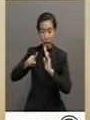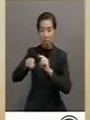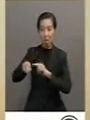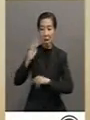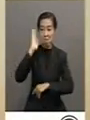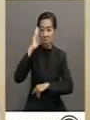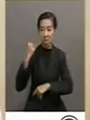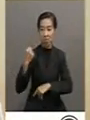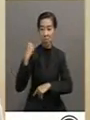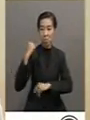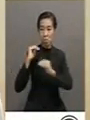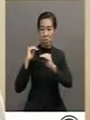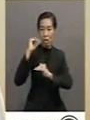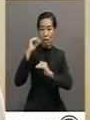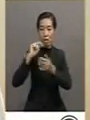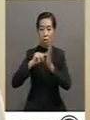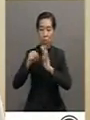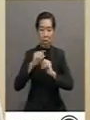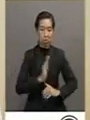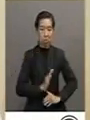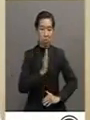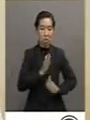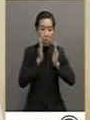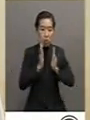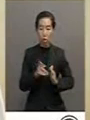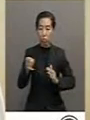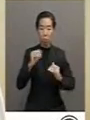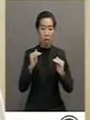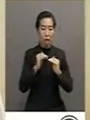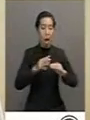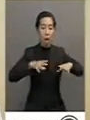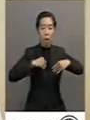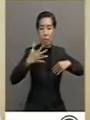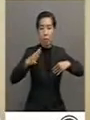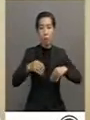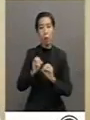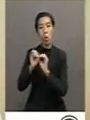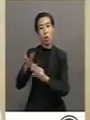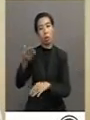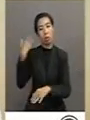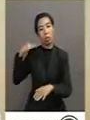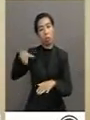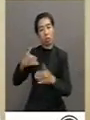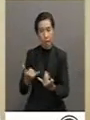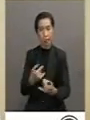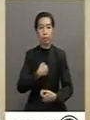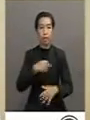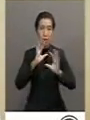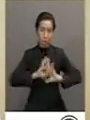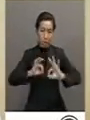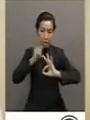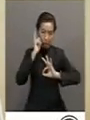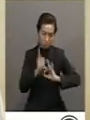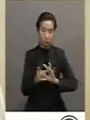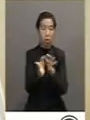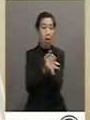เยอะเราสอนให้ผู้ชายเนี่ยไม่ได้เคารพศักดิ์ศรีความเป็นมนุษย์ของอีกเพศหนึ่งนะคะเพราะฉะนั้นสิ่งที่เราจะต้องทำความเข้า